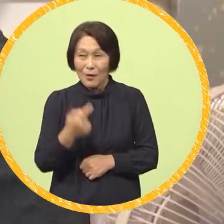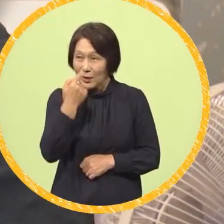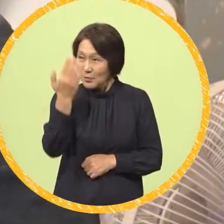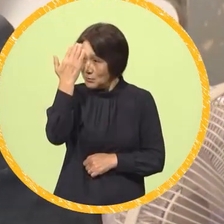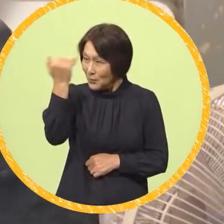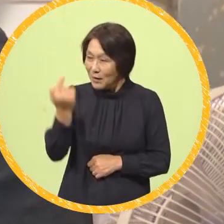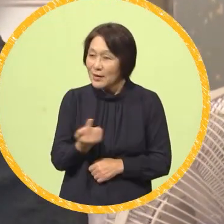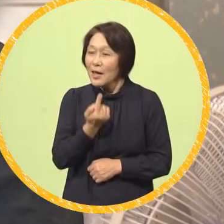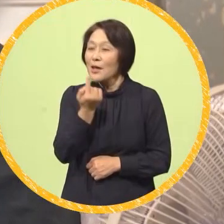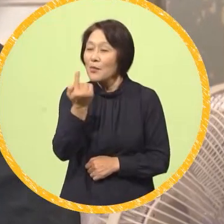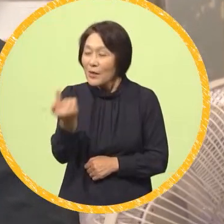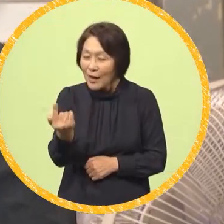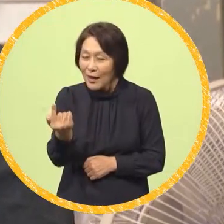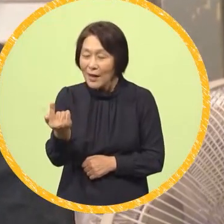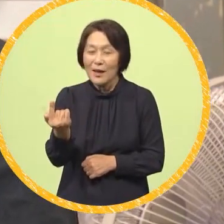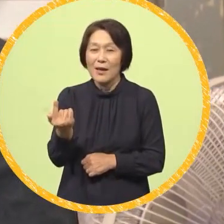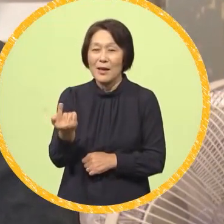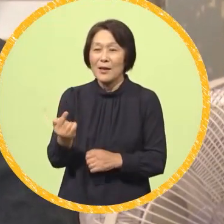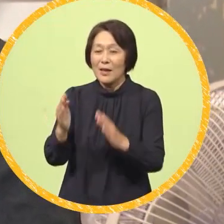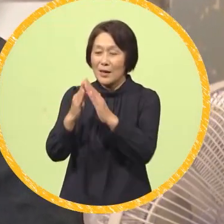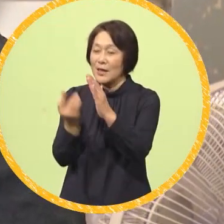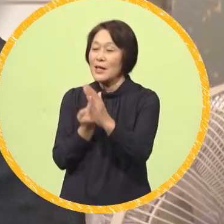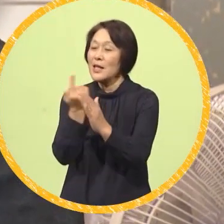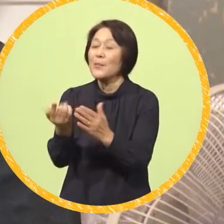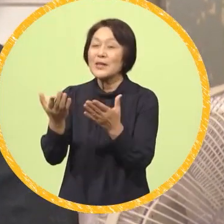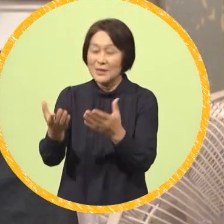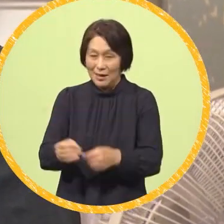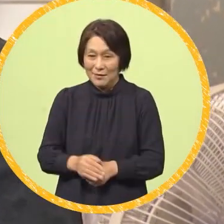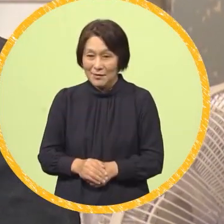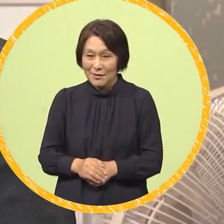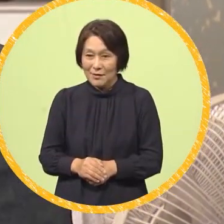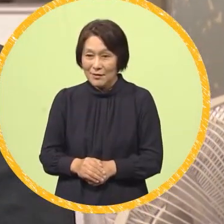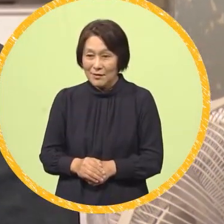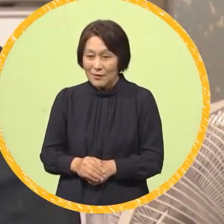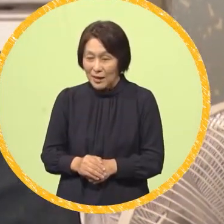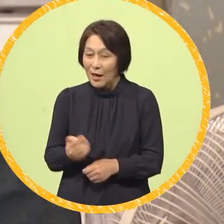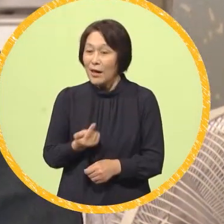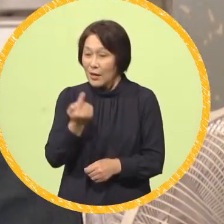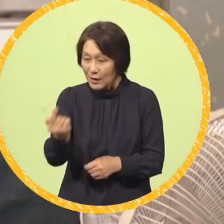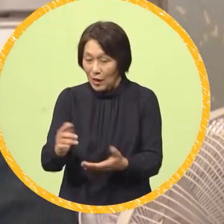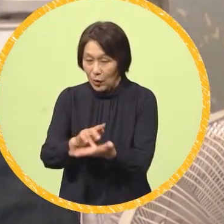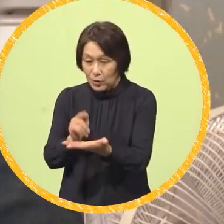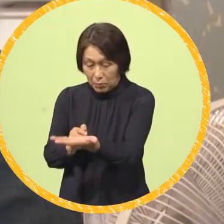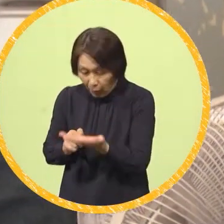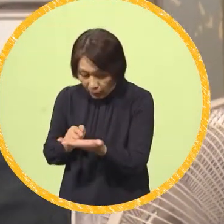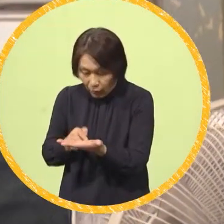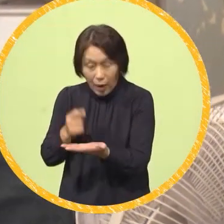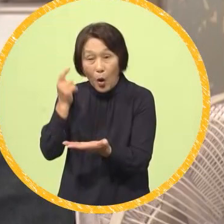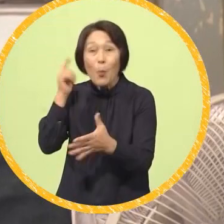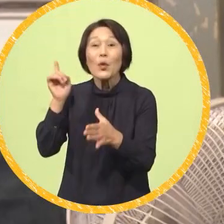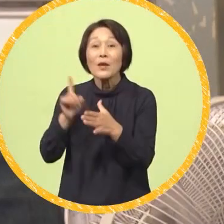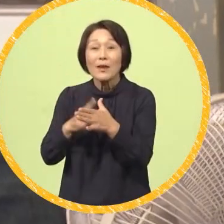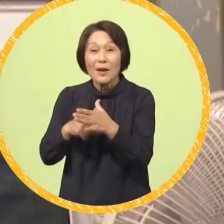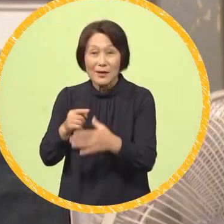で呼ばれて遊びに行きました。その時は薬が出てくるとは思ってもいなく